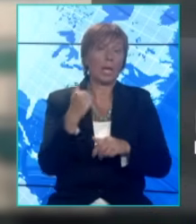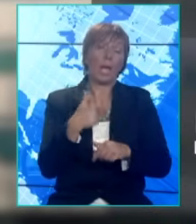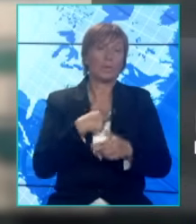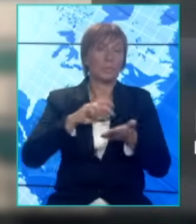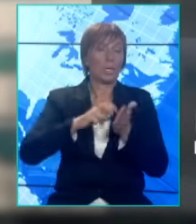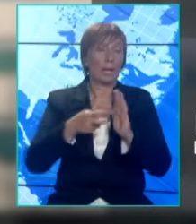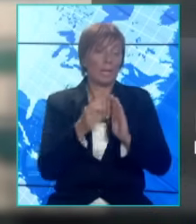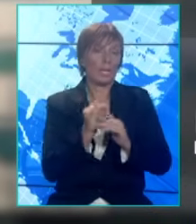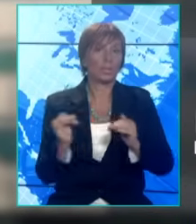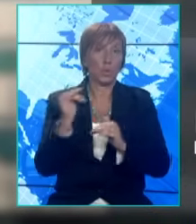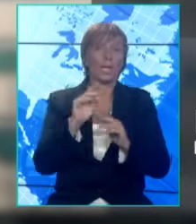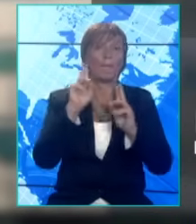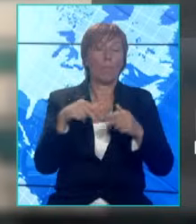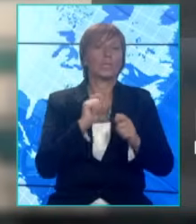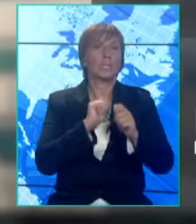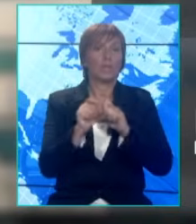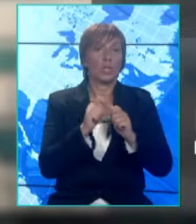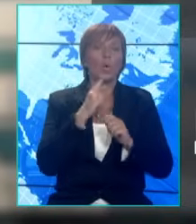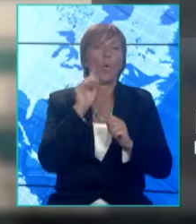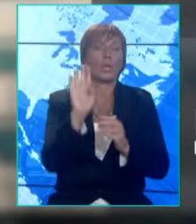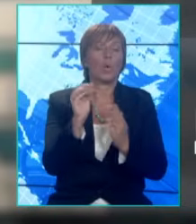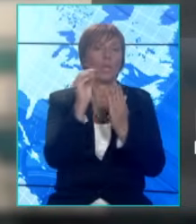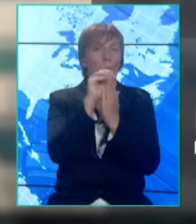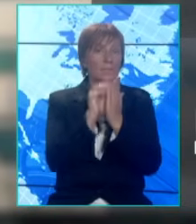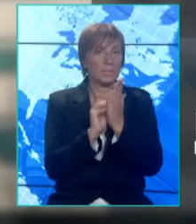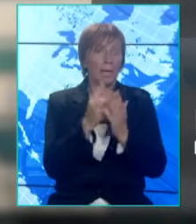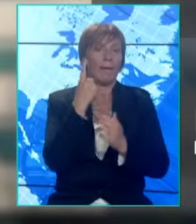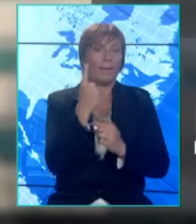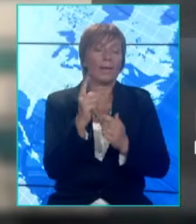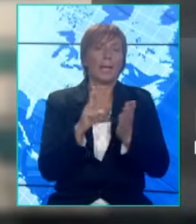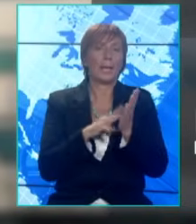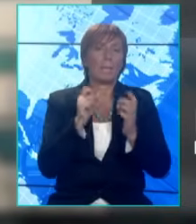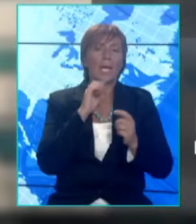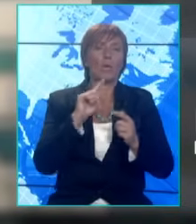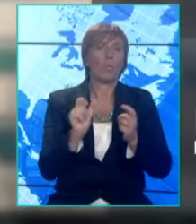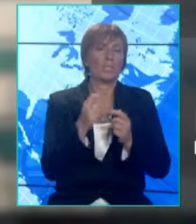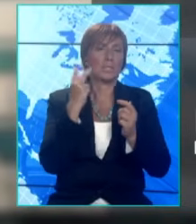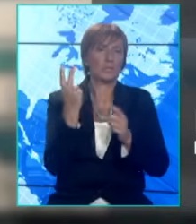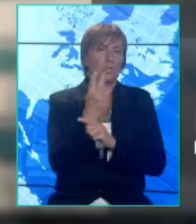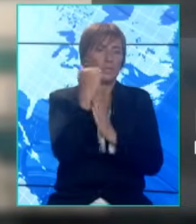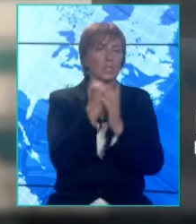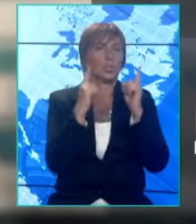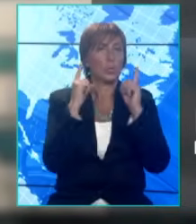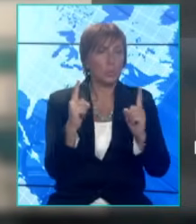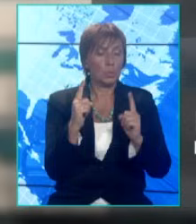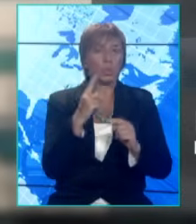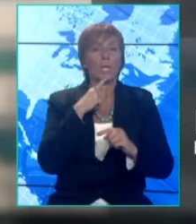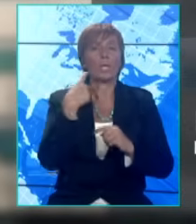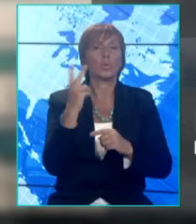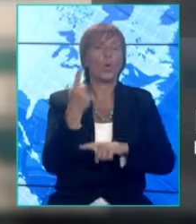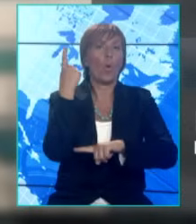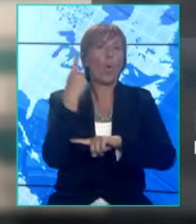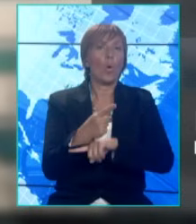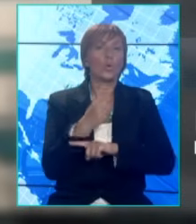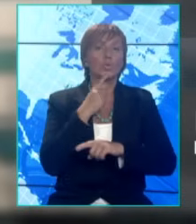na tehničkoj razini postigli dogovor o njihovom sadržaju. Jedan se tiče mjere u vezi s Ustavnim sudom, a drugi na način odlučivanja